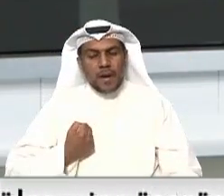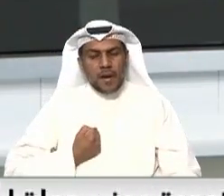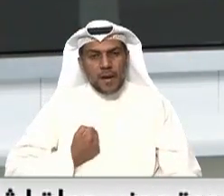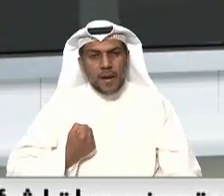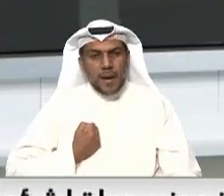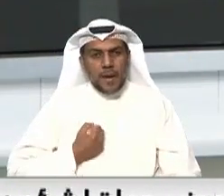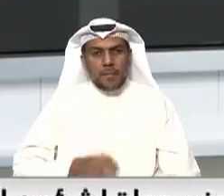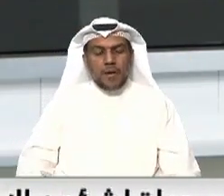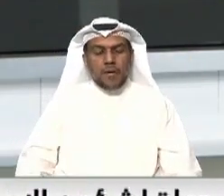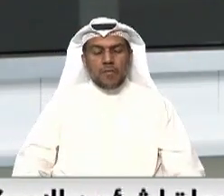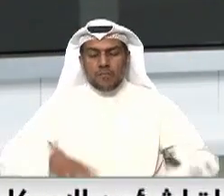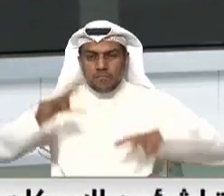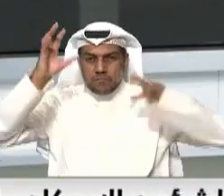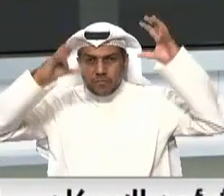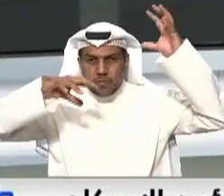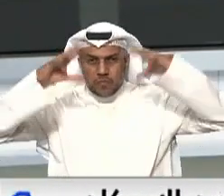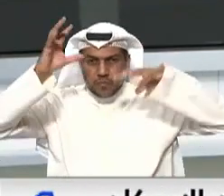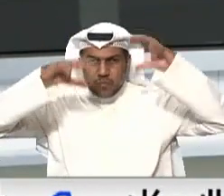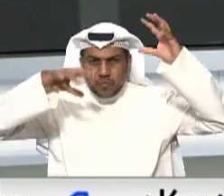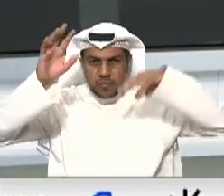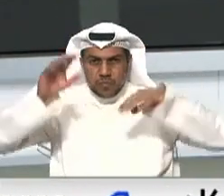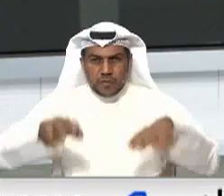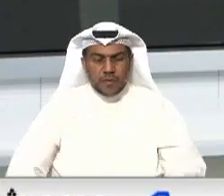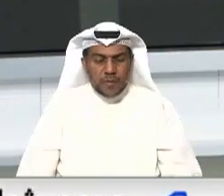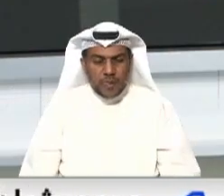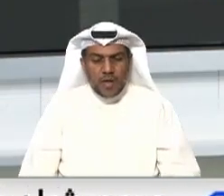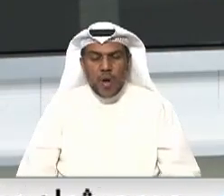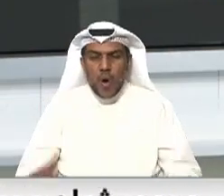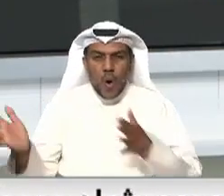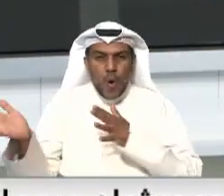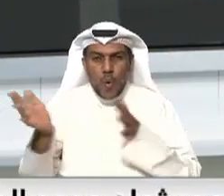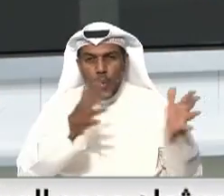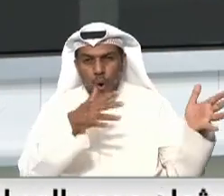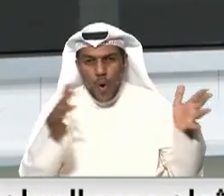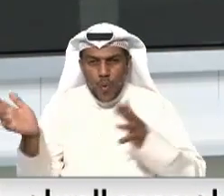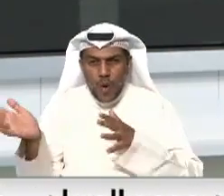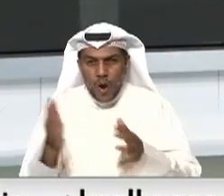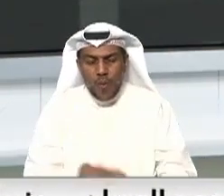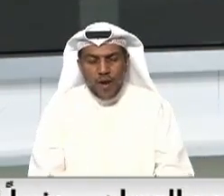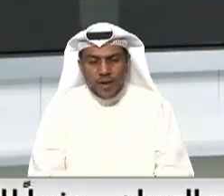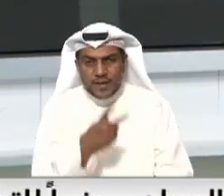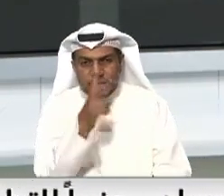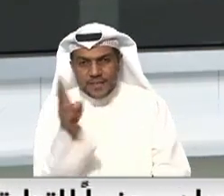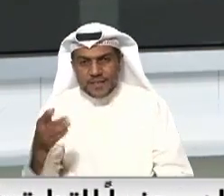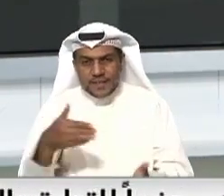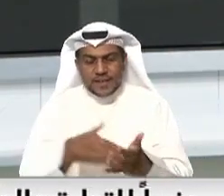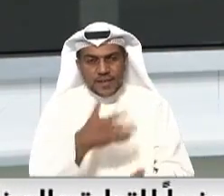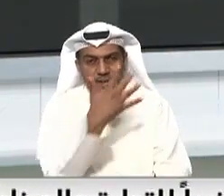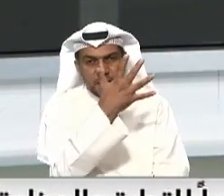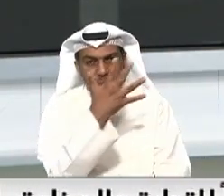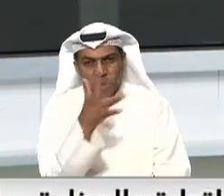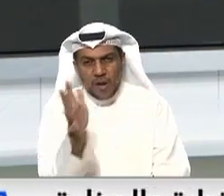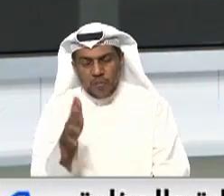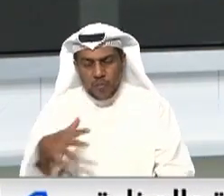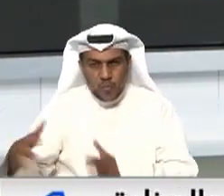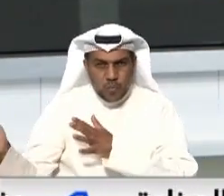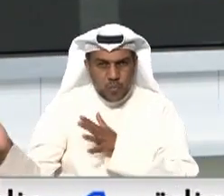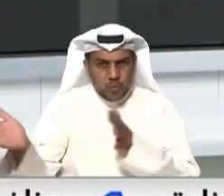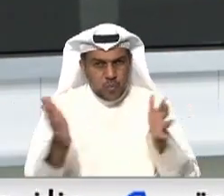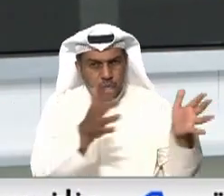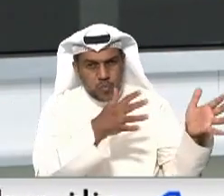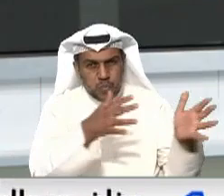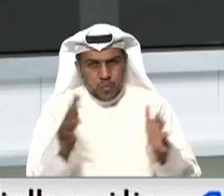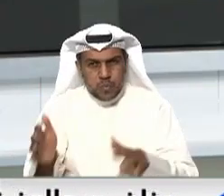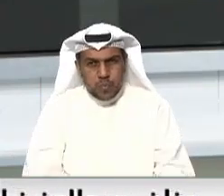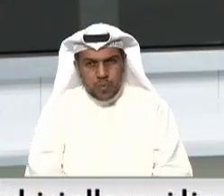بنشاط للرياح الجنوبيه الشرقيه قد تصل سرعه الرياح ما بين عشرين الى 55 كيلو متر في الساعه ونشاط الهواء راح